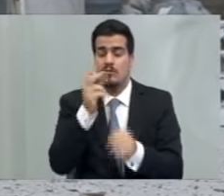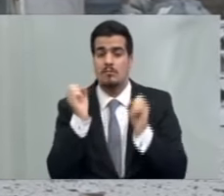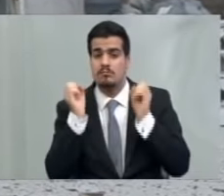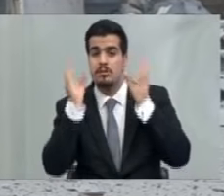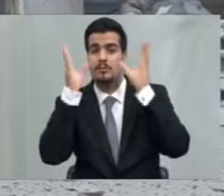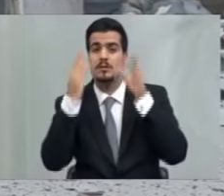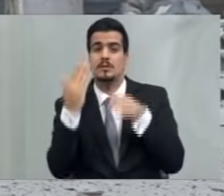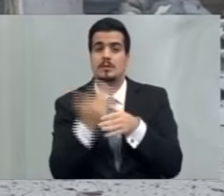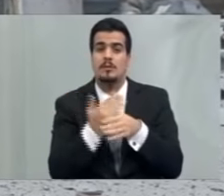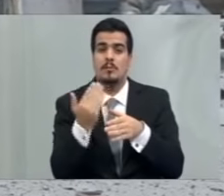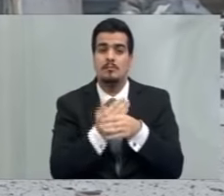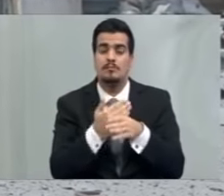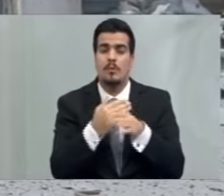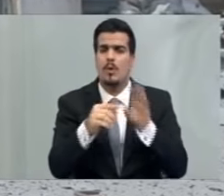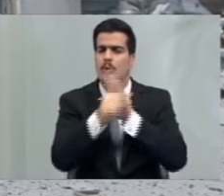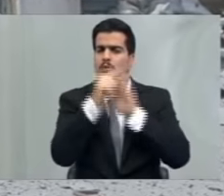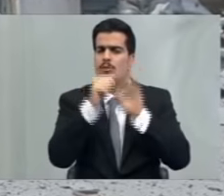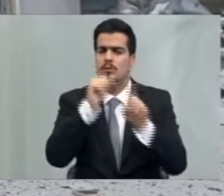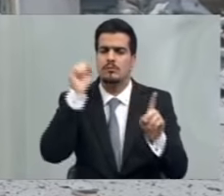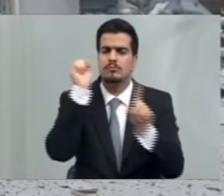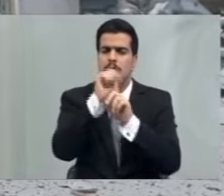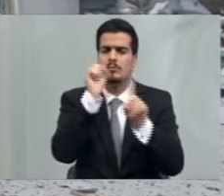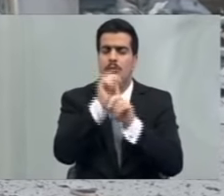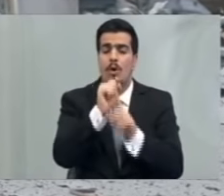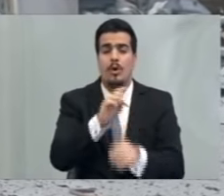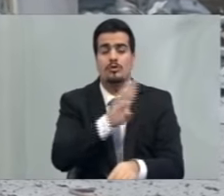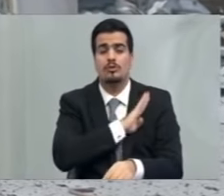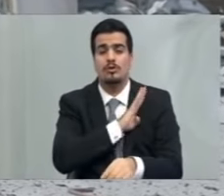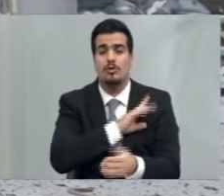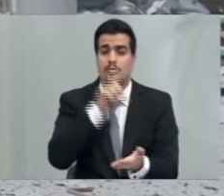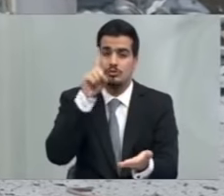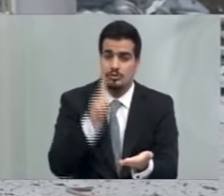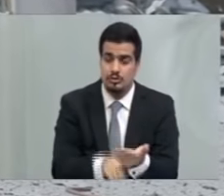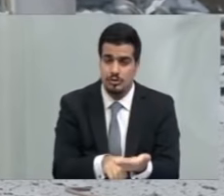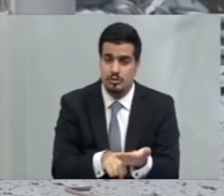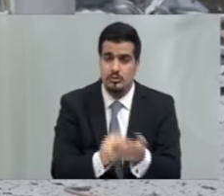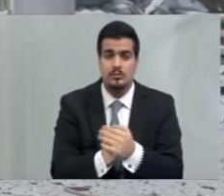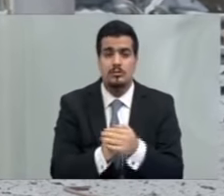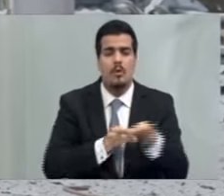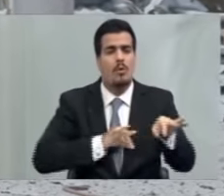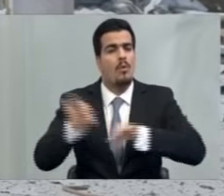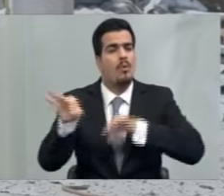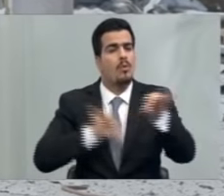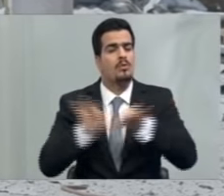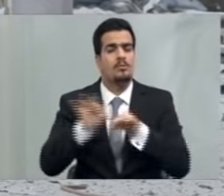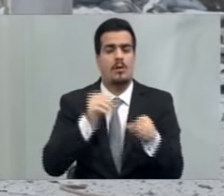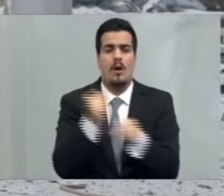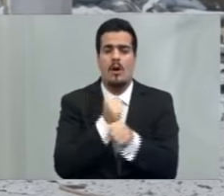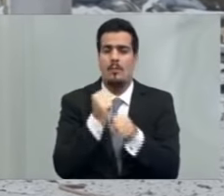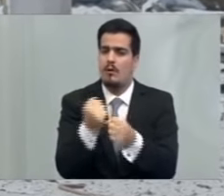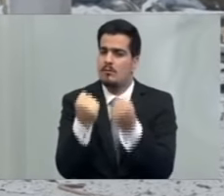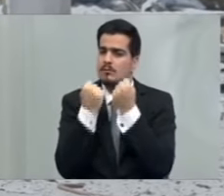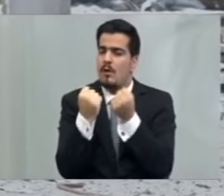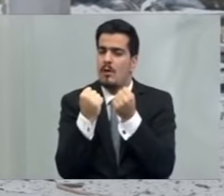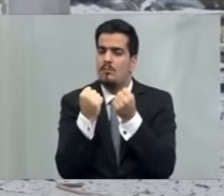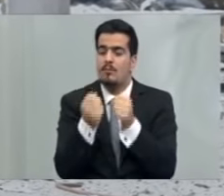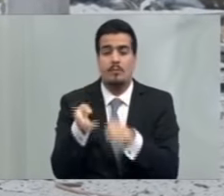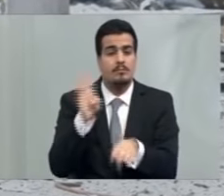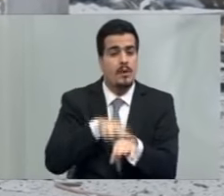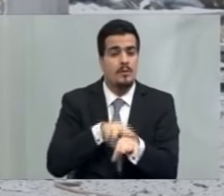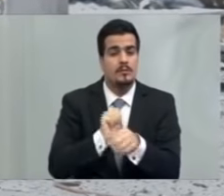واستثنائية، خصوصاً بعد إثبات القدرة العسكرية العراقية على وضع الخطط في أصعب الظروف